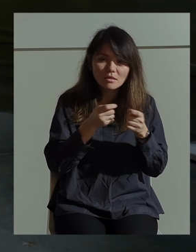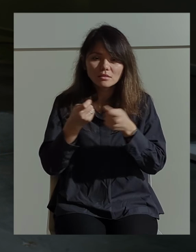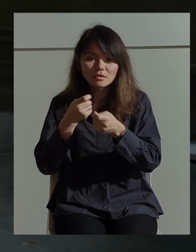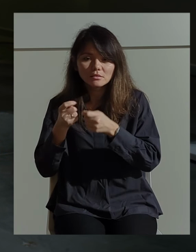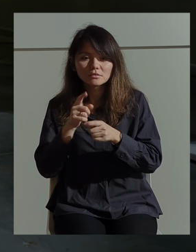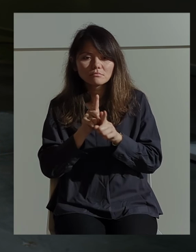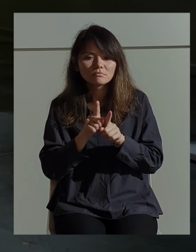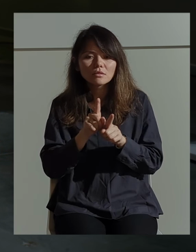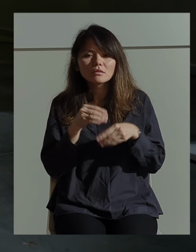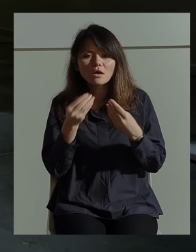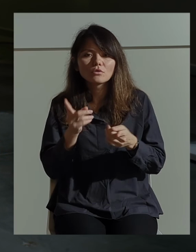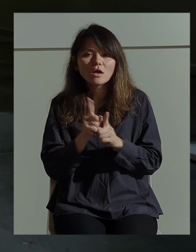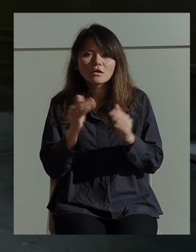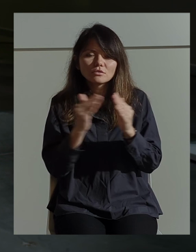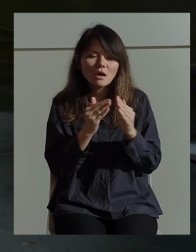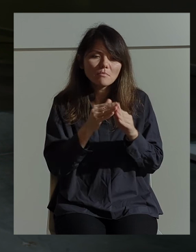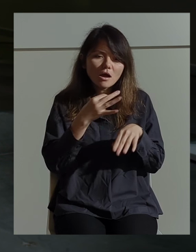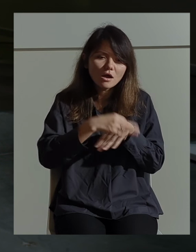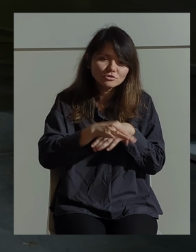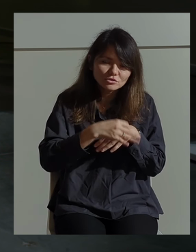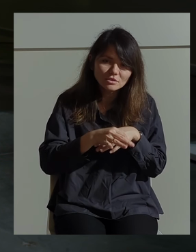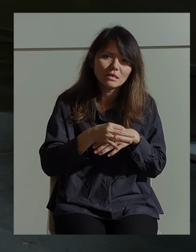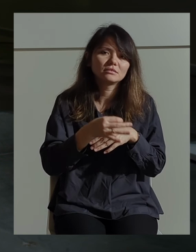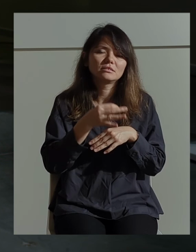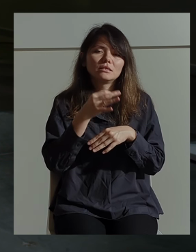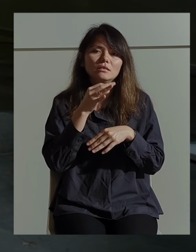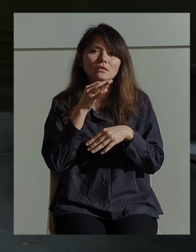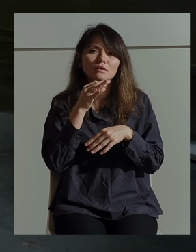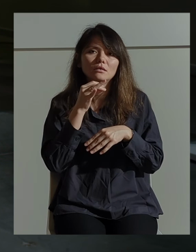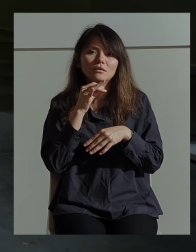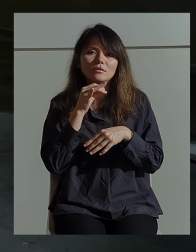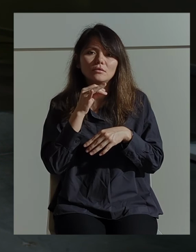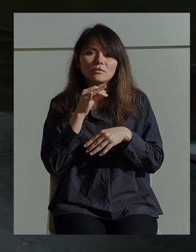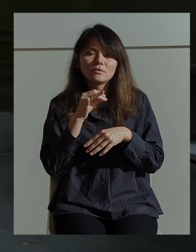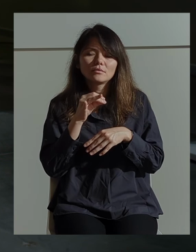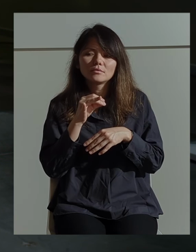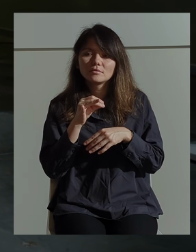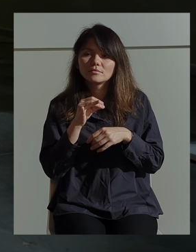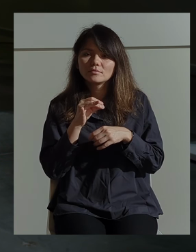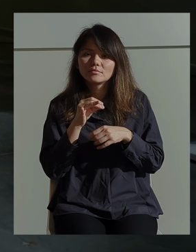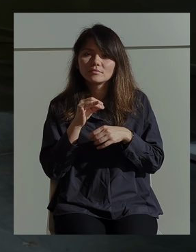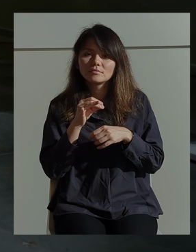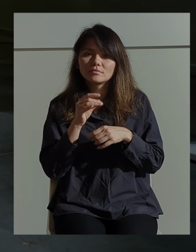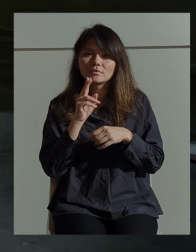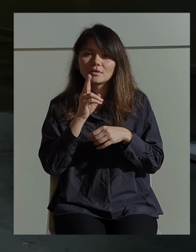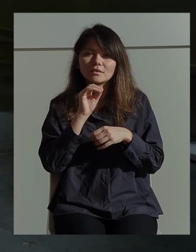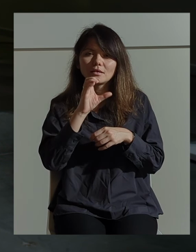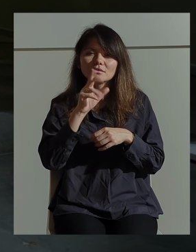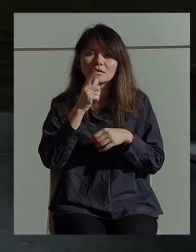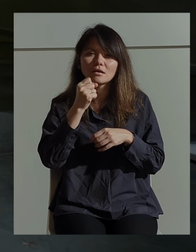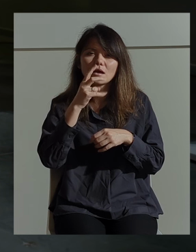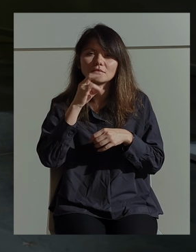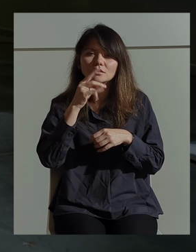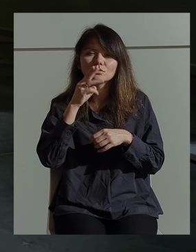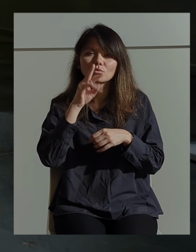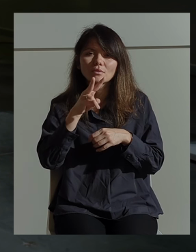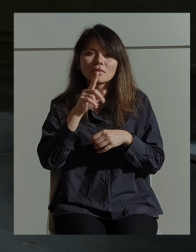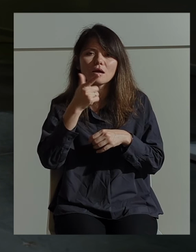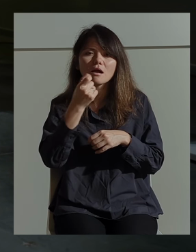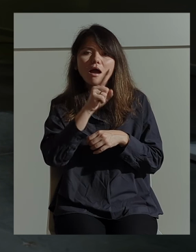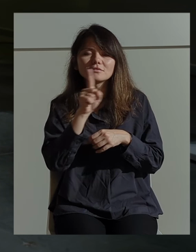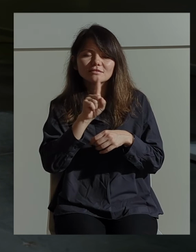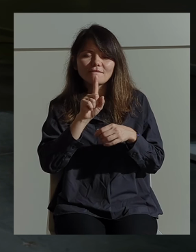домашнее насилие выраженное в газлайтинг а от пьесы Гамильтона газовый Свет